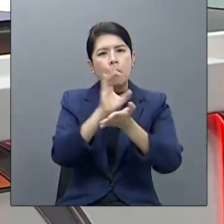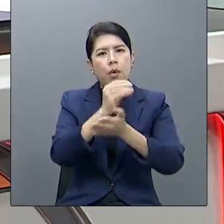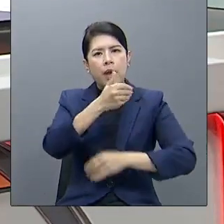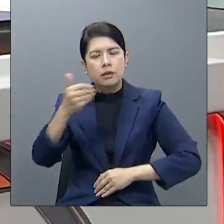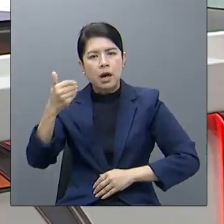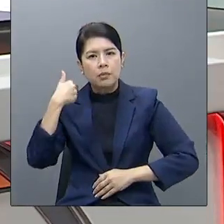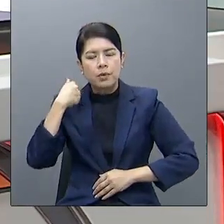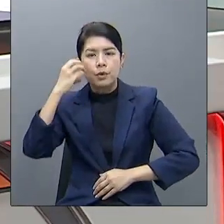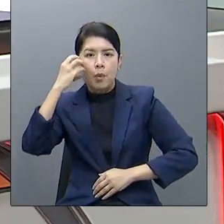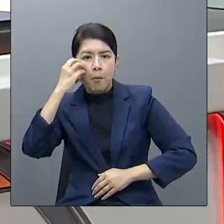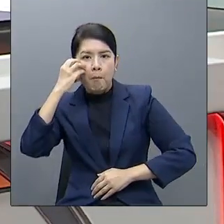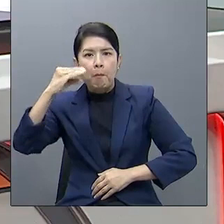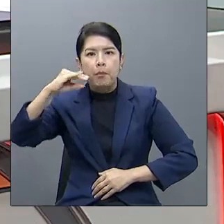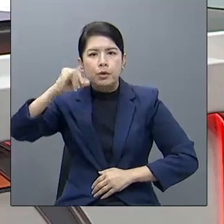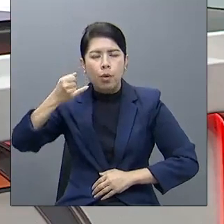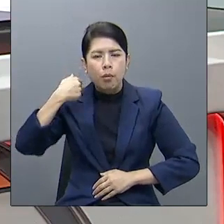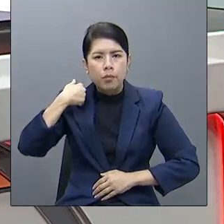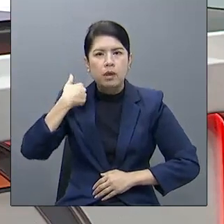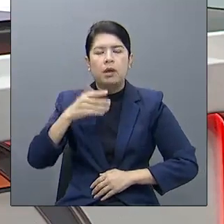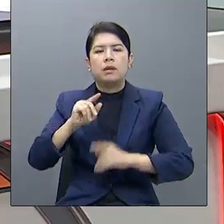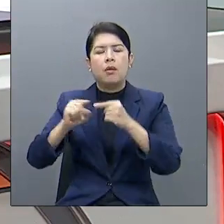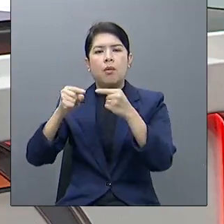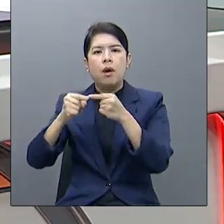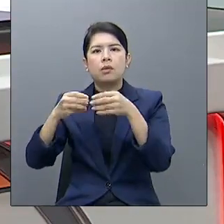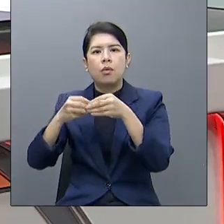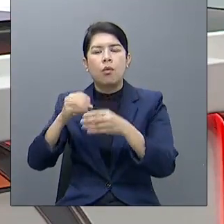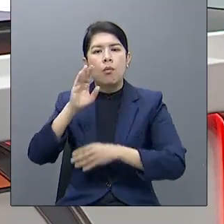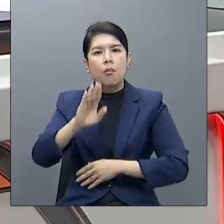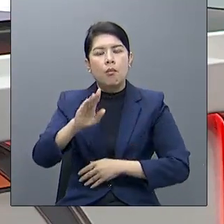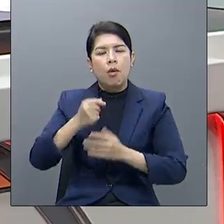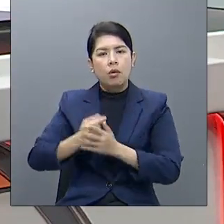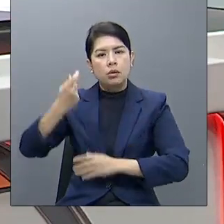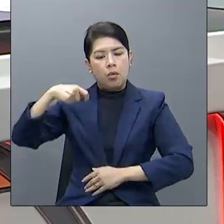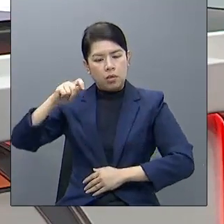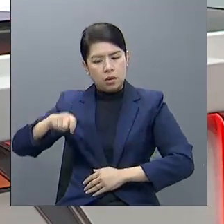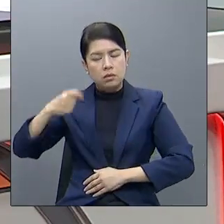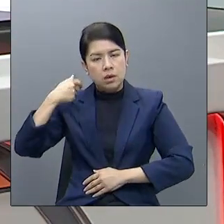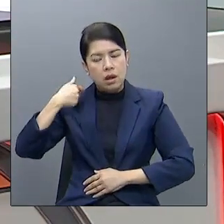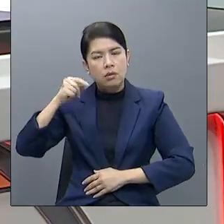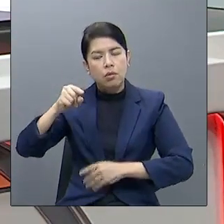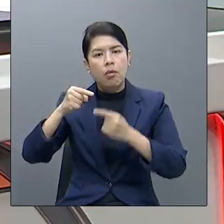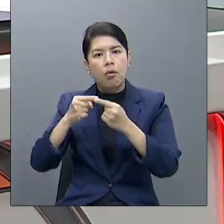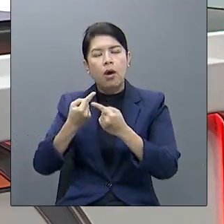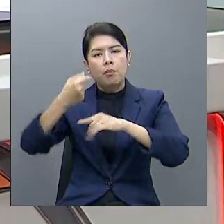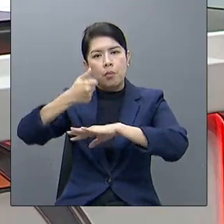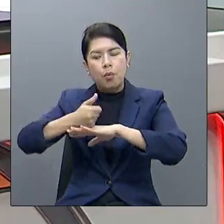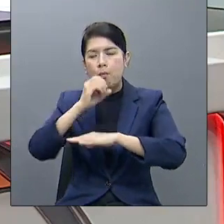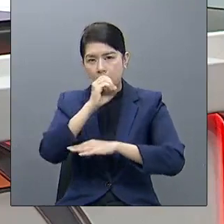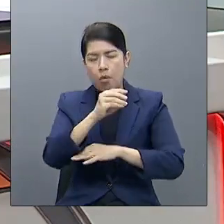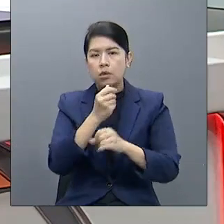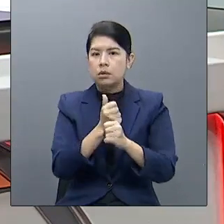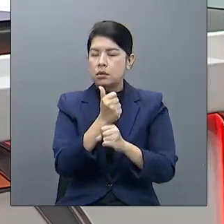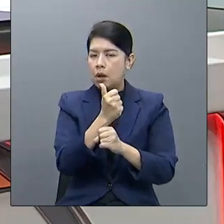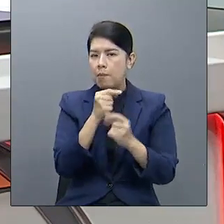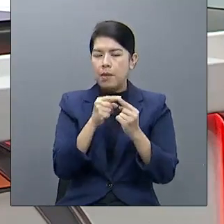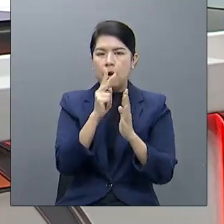บิ๊กโจ๊กว่าทำไปตามพยานหลักฐานนะคะโดยที่ไม่ได้คำนึงว่าเป็นข้าราชการระดับสูงค่ะแต่ตอนนี้ก็อยู่ระหว่างการตรวจสอบนะคะว่ามี